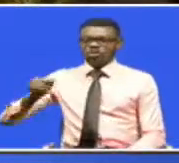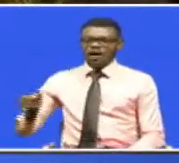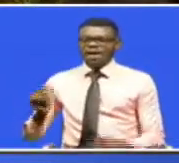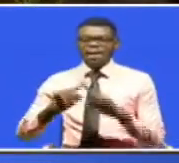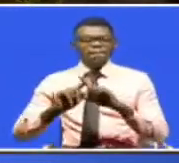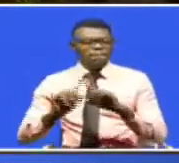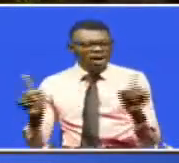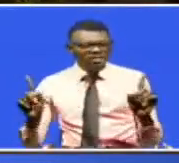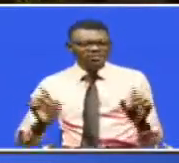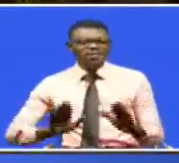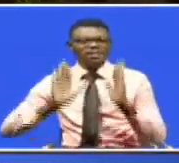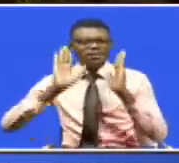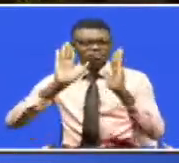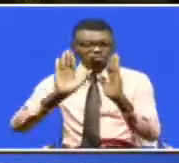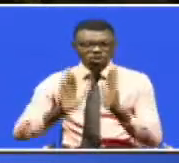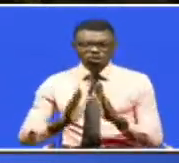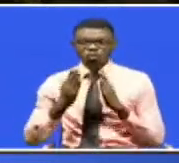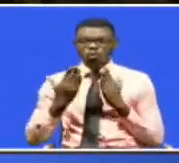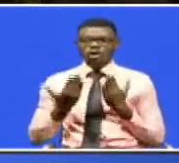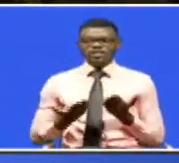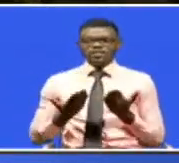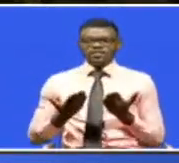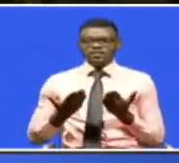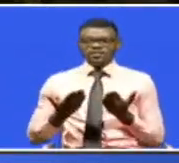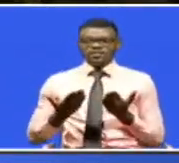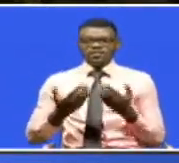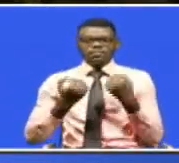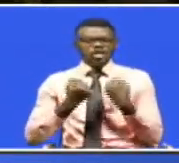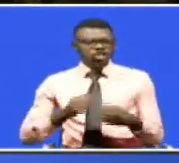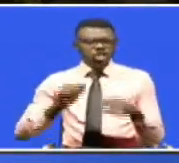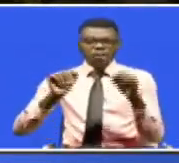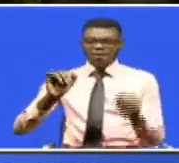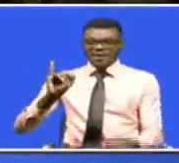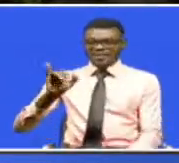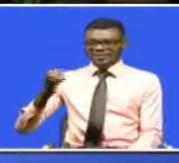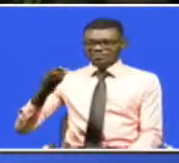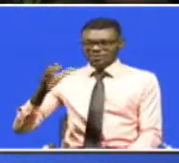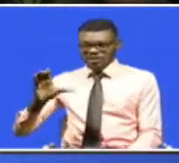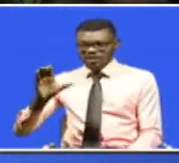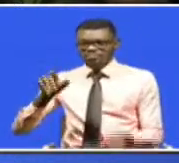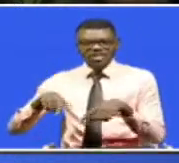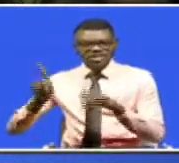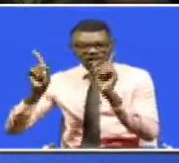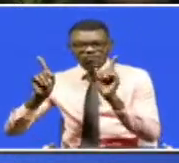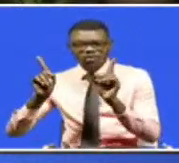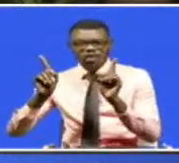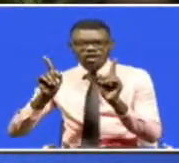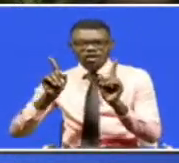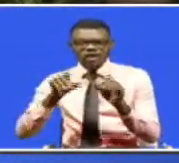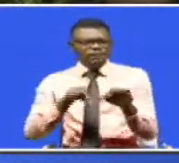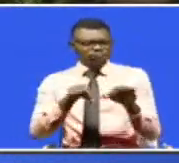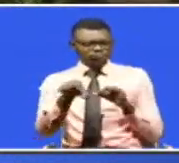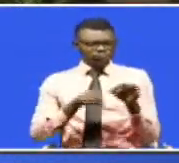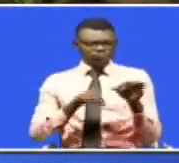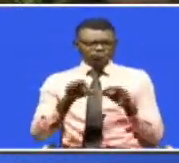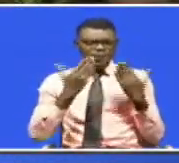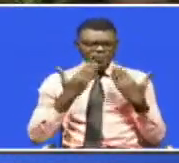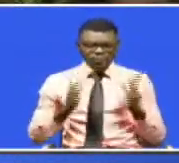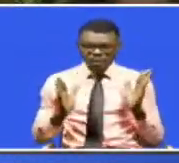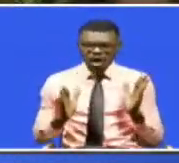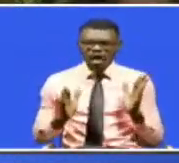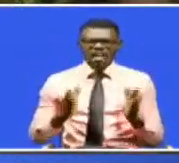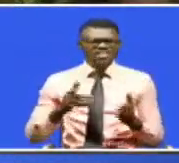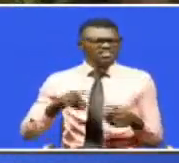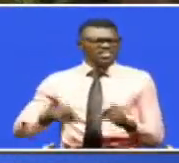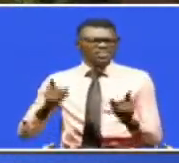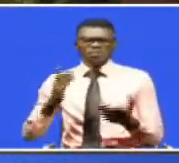sana Zubeida ni swala ambalo mwenyekiti wa IEBC Wafula Chebukati ameweza kuelezea. Ameweza